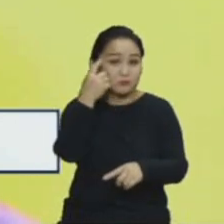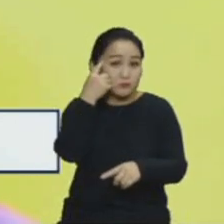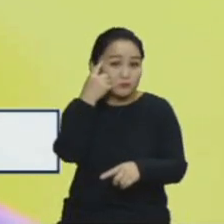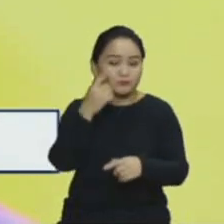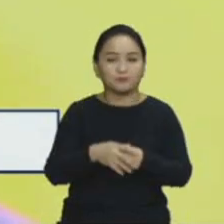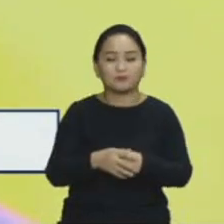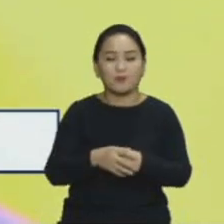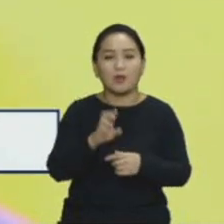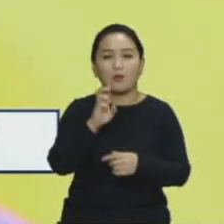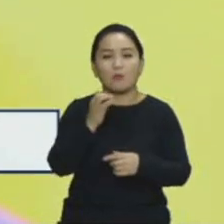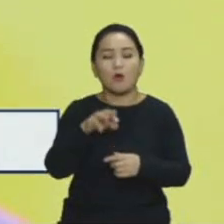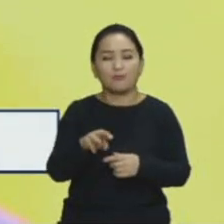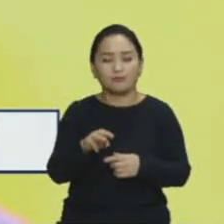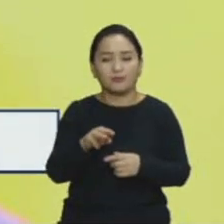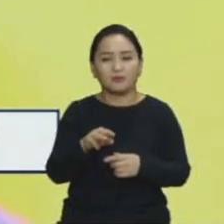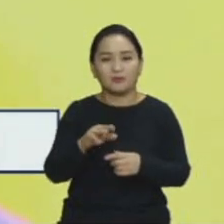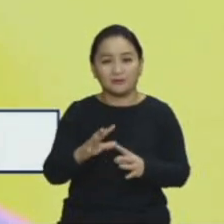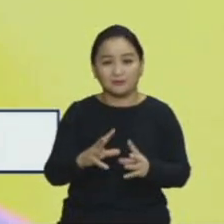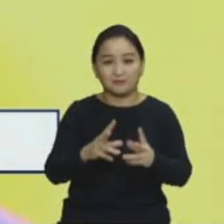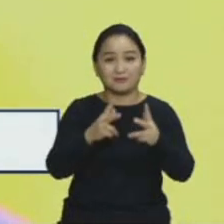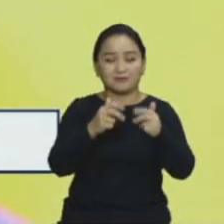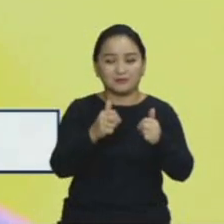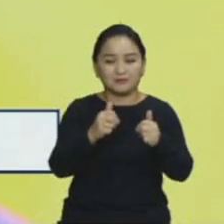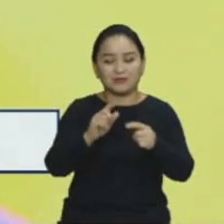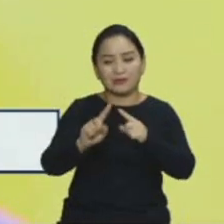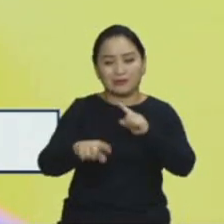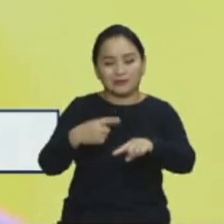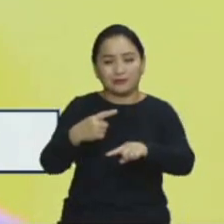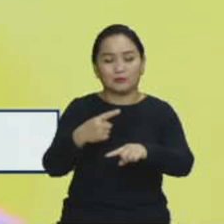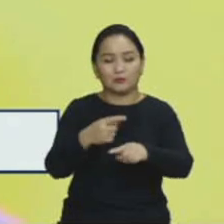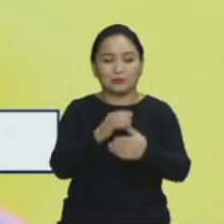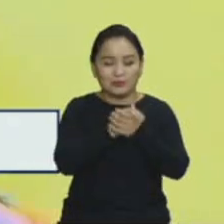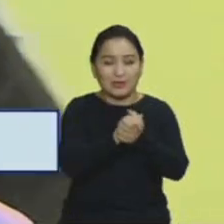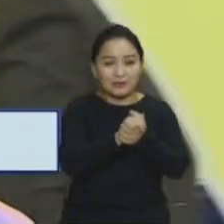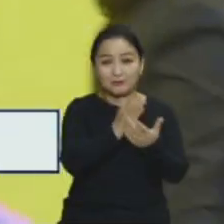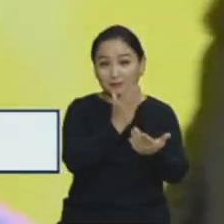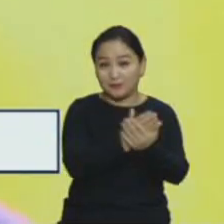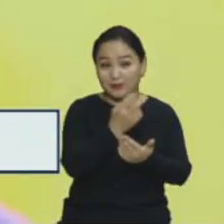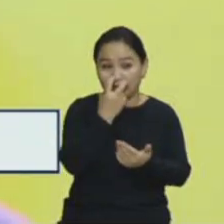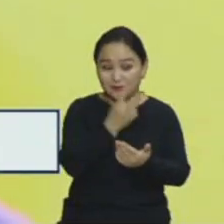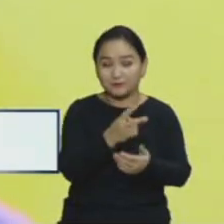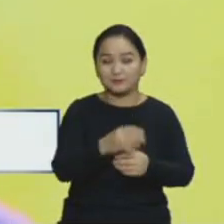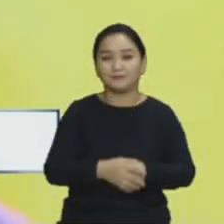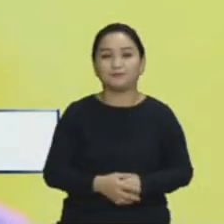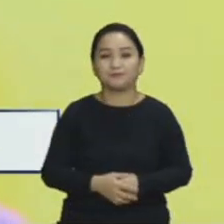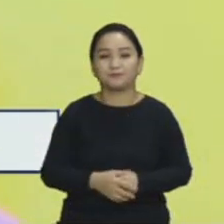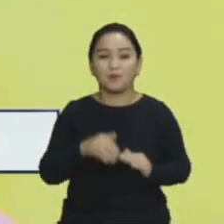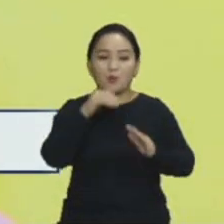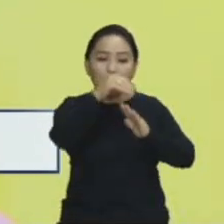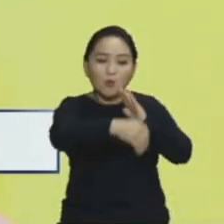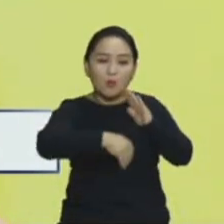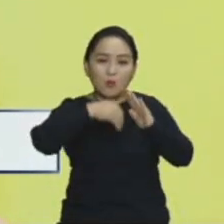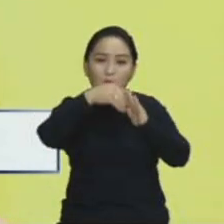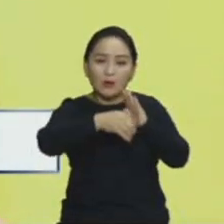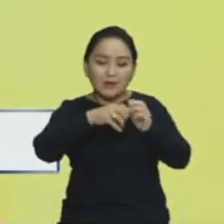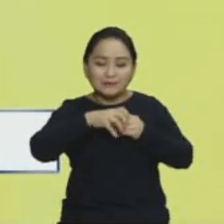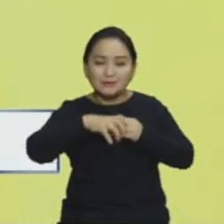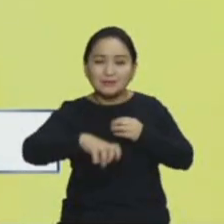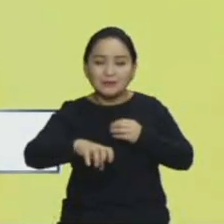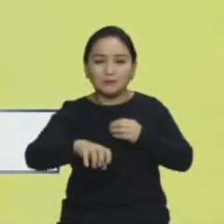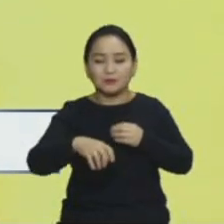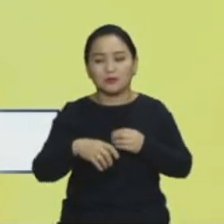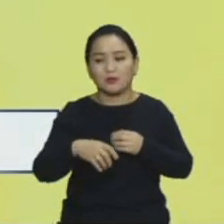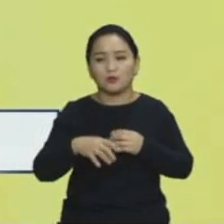зэрэгэлт, бомбын нэвтрүүлэх хүчин чадалд илүү их найдаж байгаа байдал байна. Уулархан салбар дээр бол бид нар тодорхой томоохон